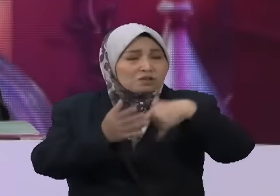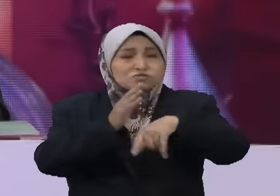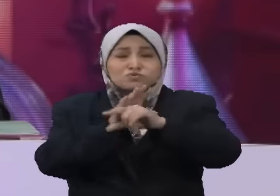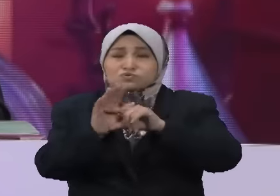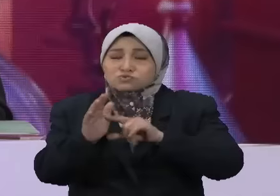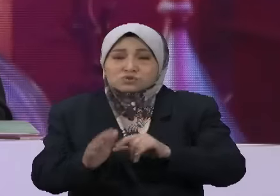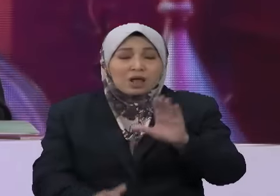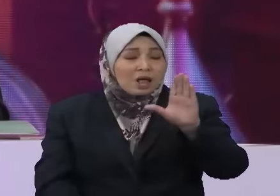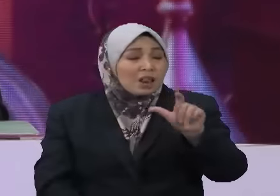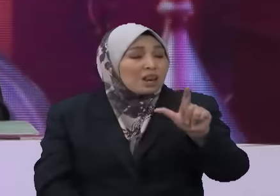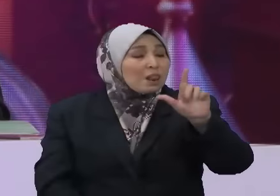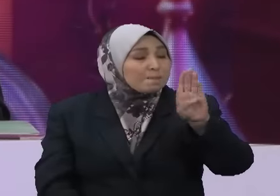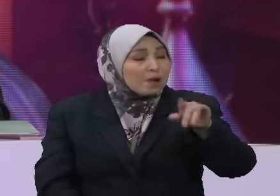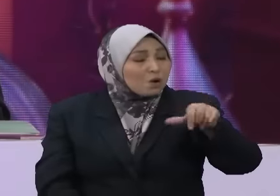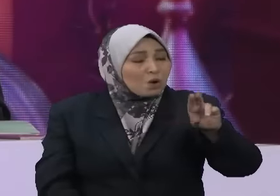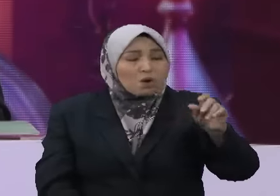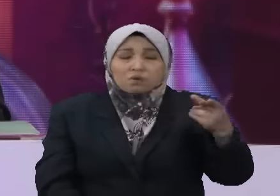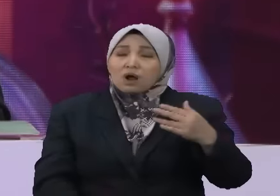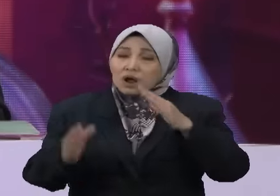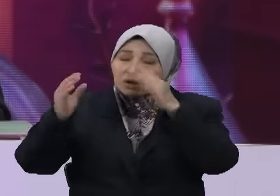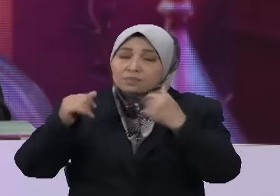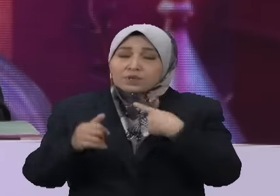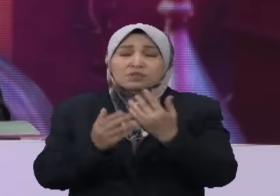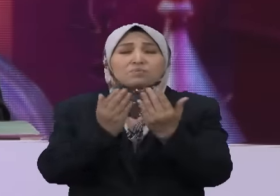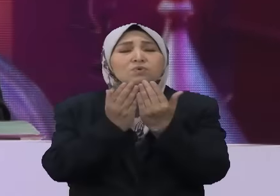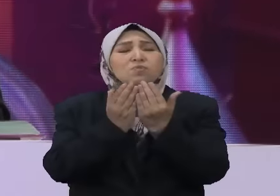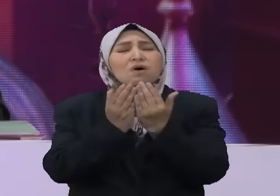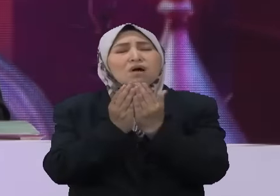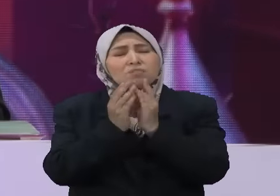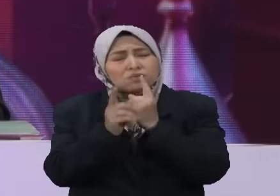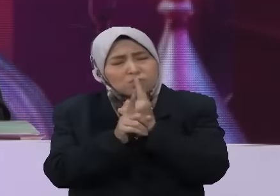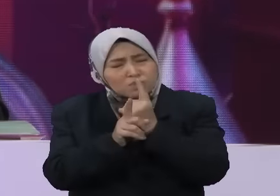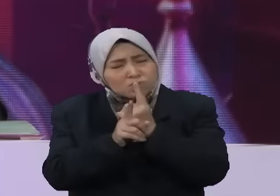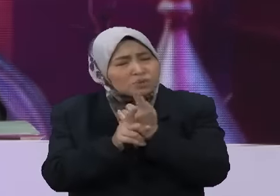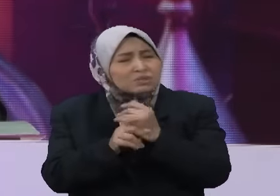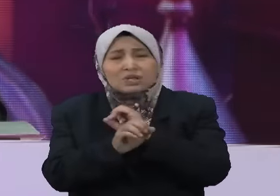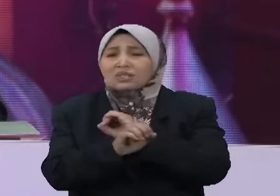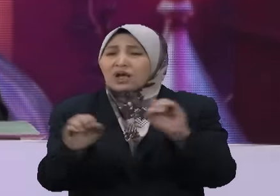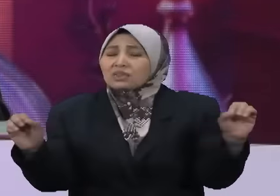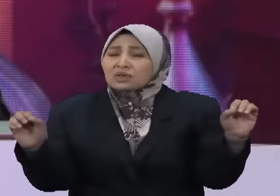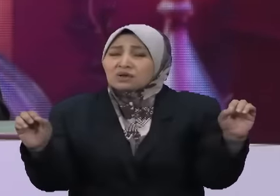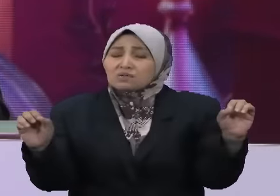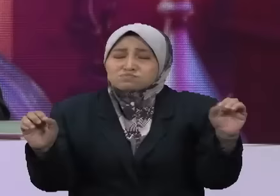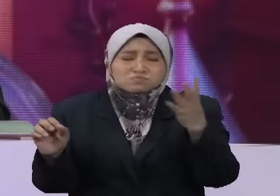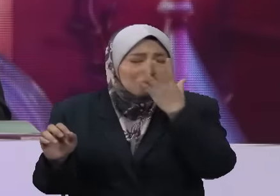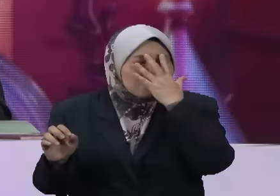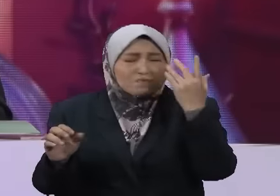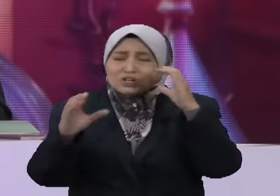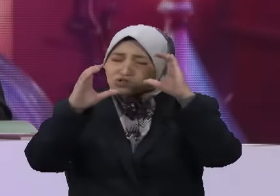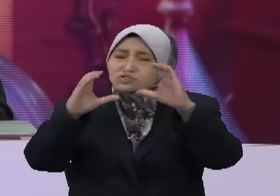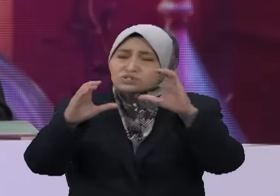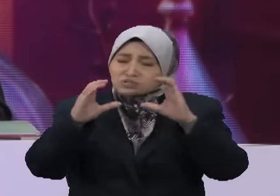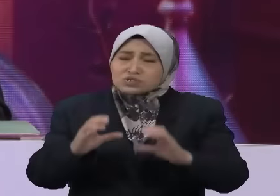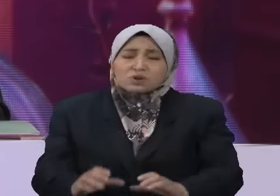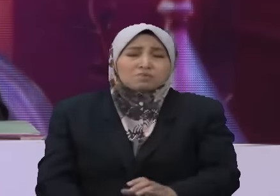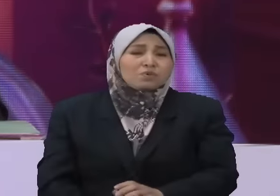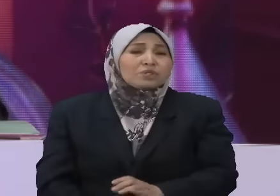al-baqarah lagi moga-moga kita berdoa sungguh-sungguh Kita tidak ada yangangan kata munafik ciri-cirinya